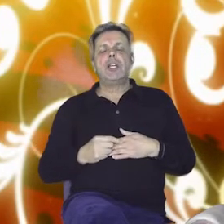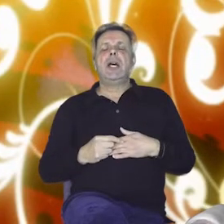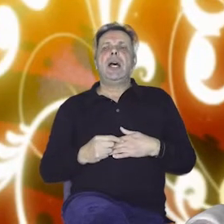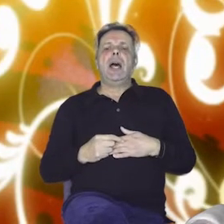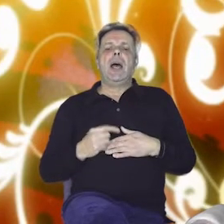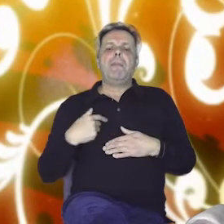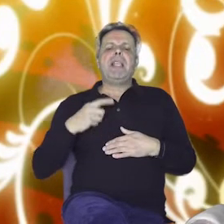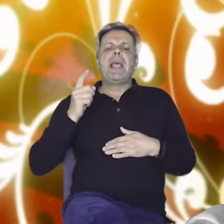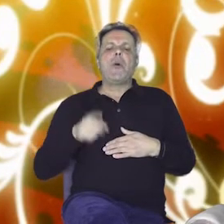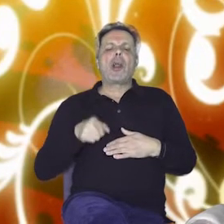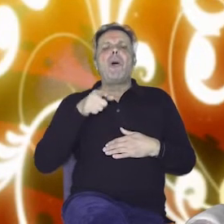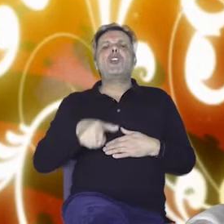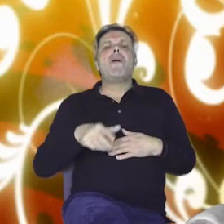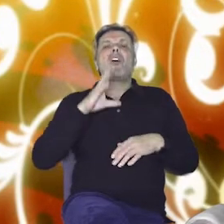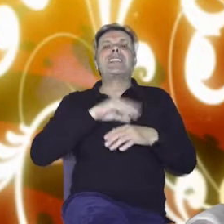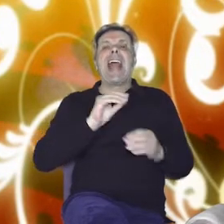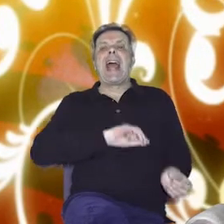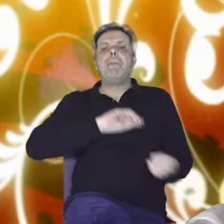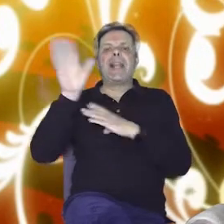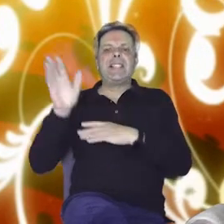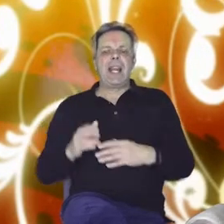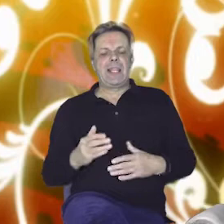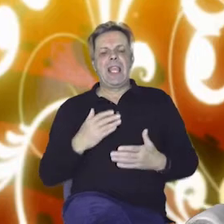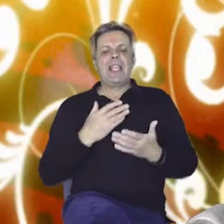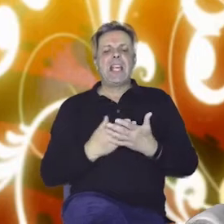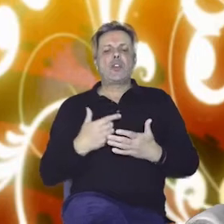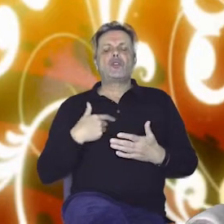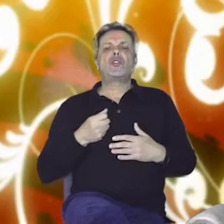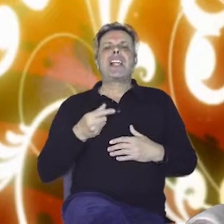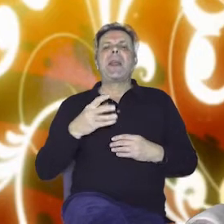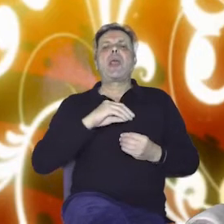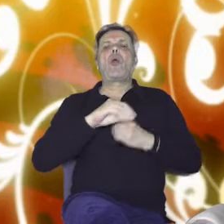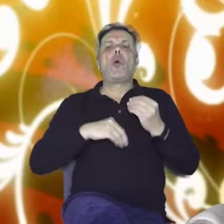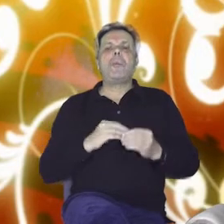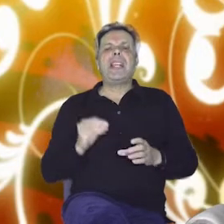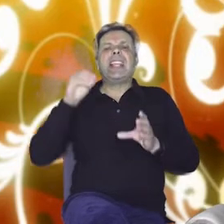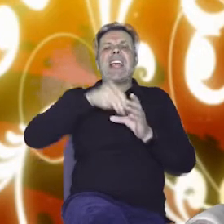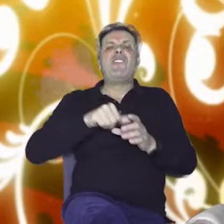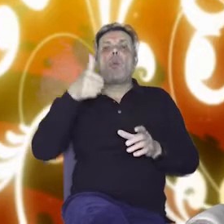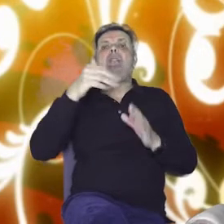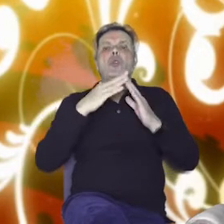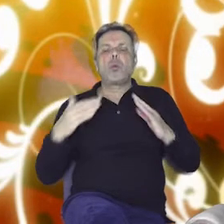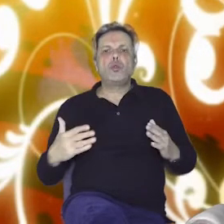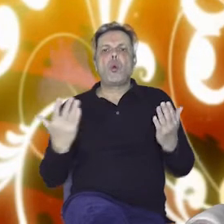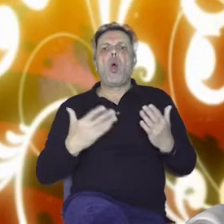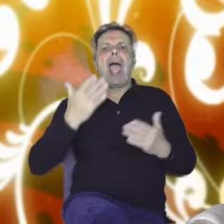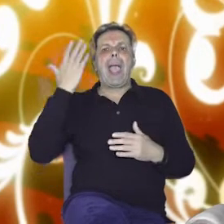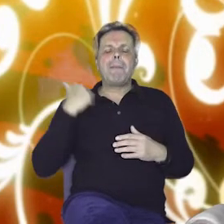moramo se iz ovog stana iseliti, jer su nas nekoliko obitelji stavili u jednu kuću koja je bila